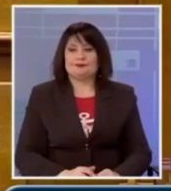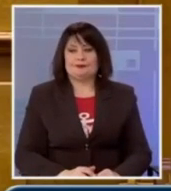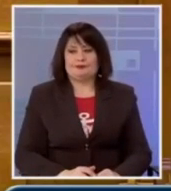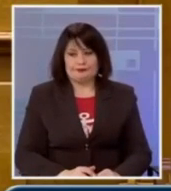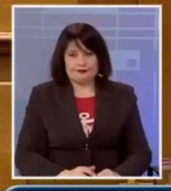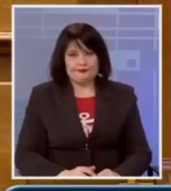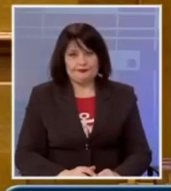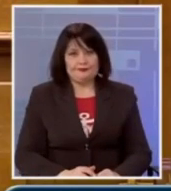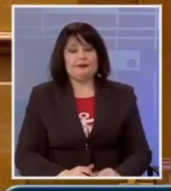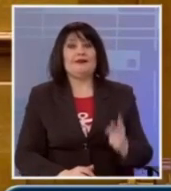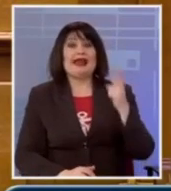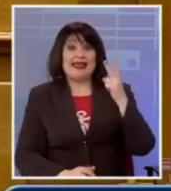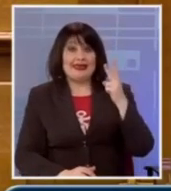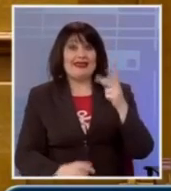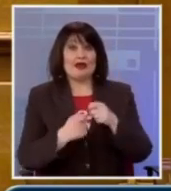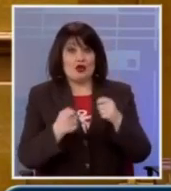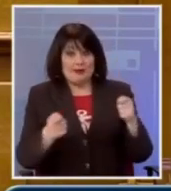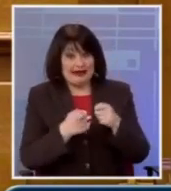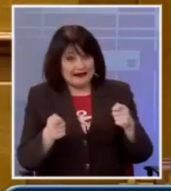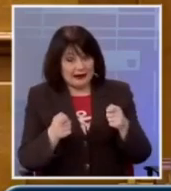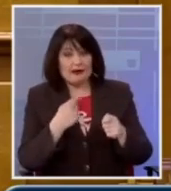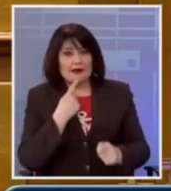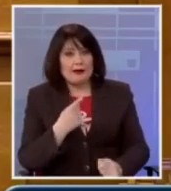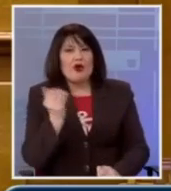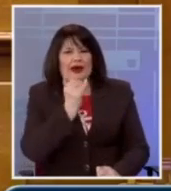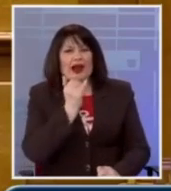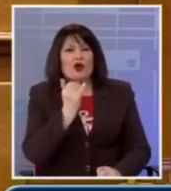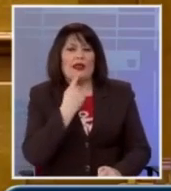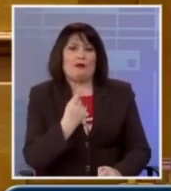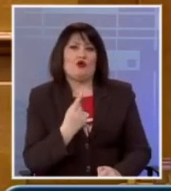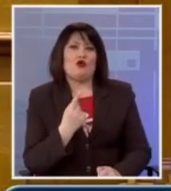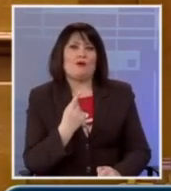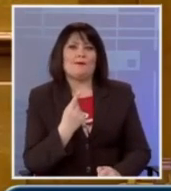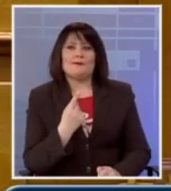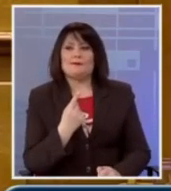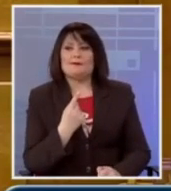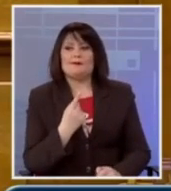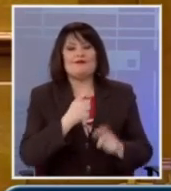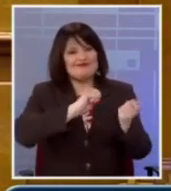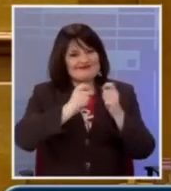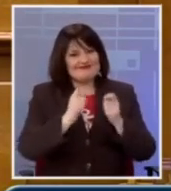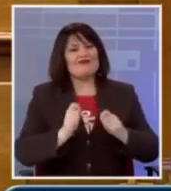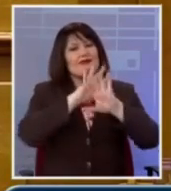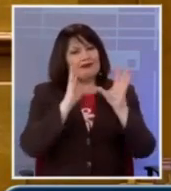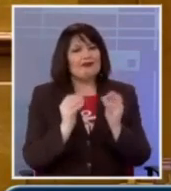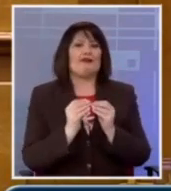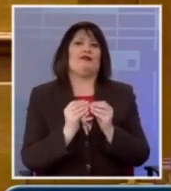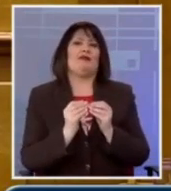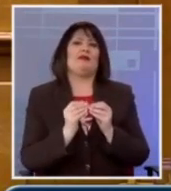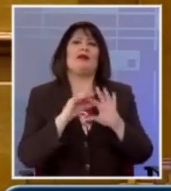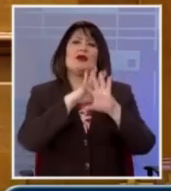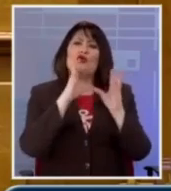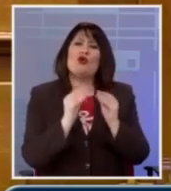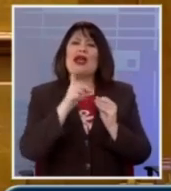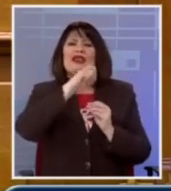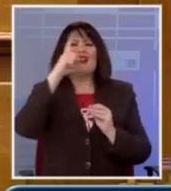Δύο μέτρα, 6 και 7, επί Τροχάδιν, θα μεταστρέψουμε πλήρως όλο το